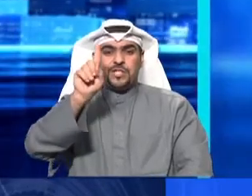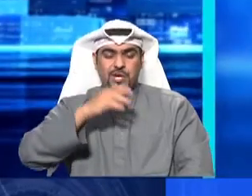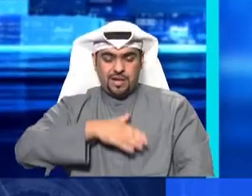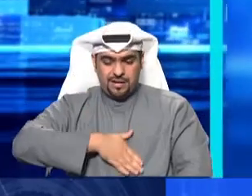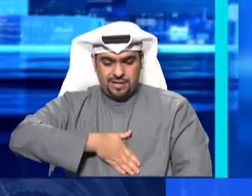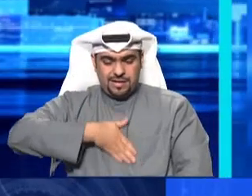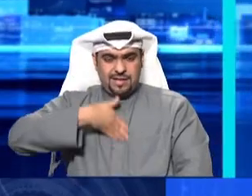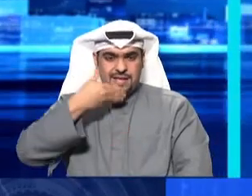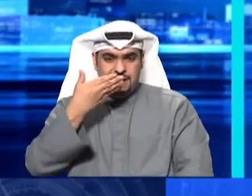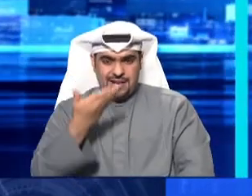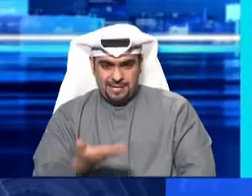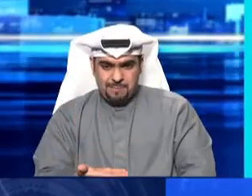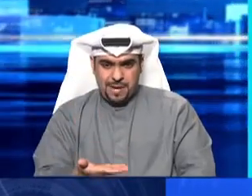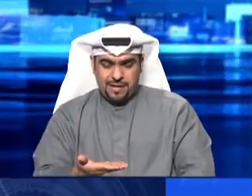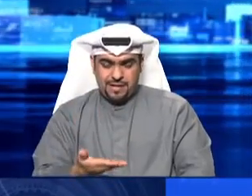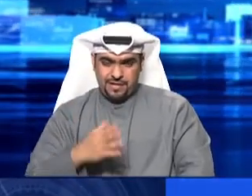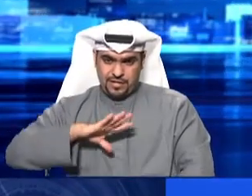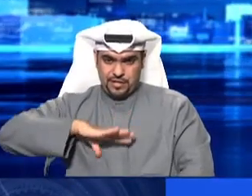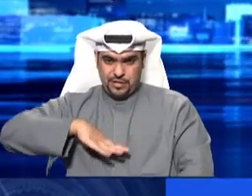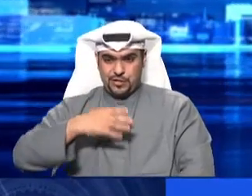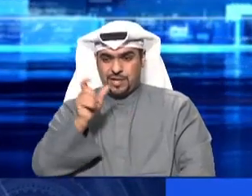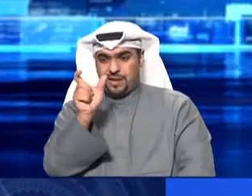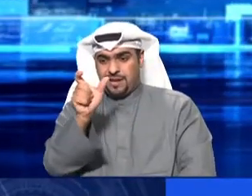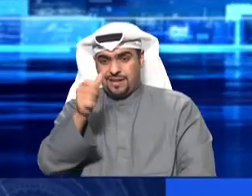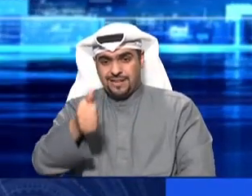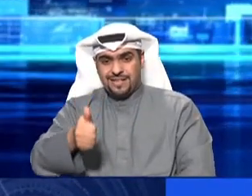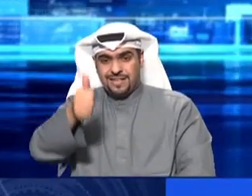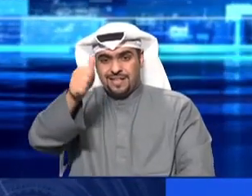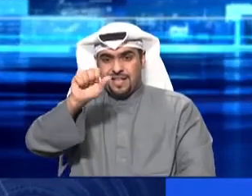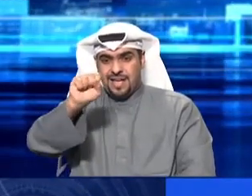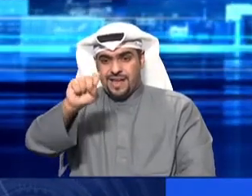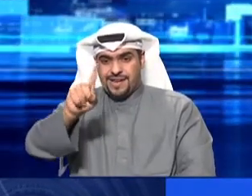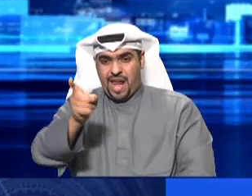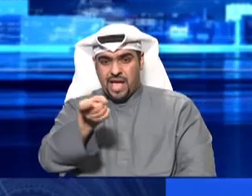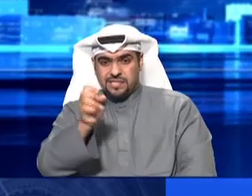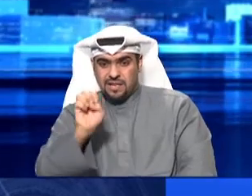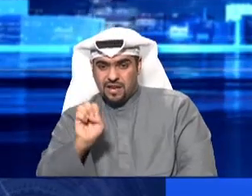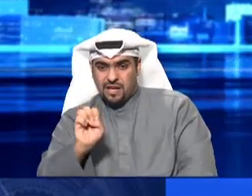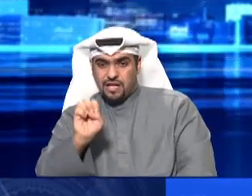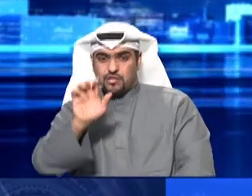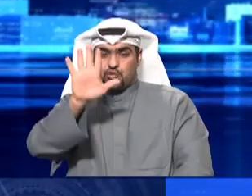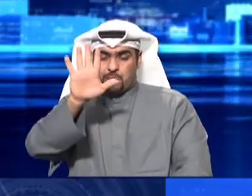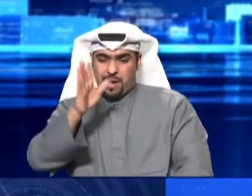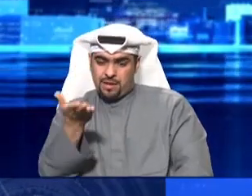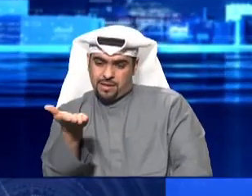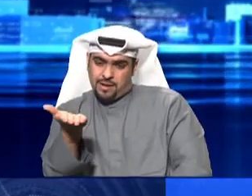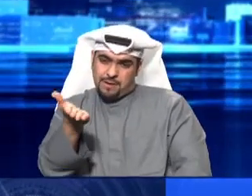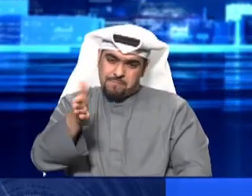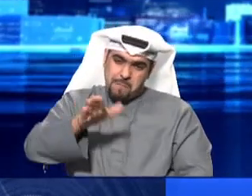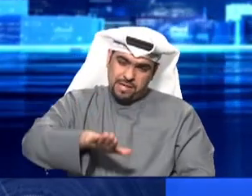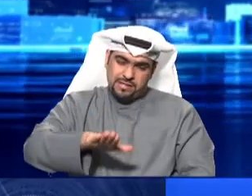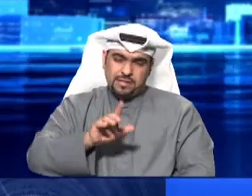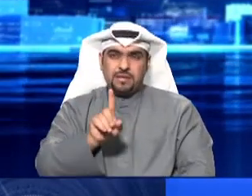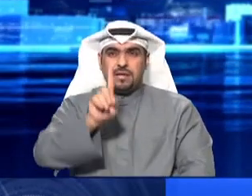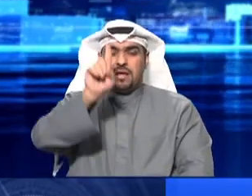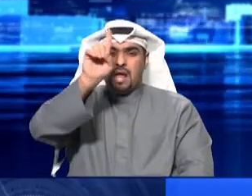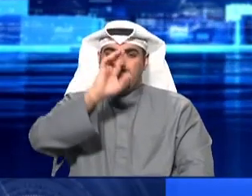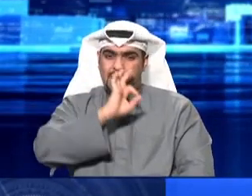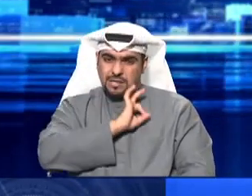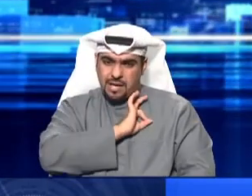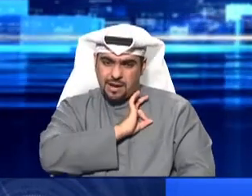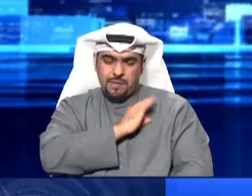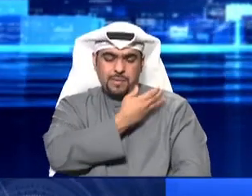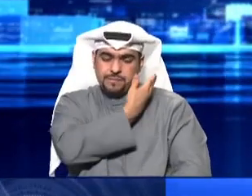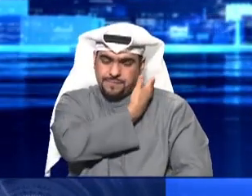السعودية الشقيقة من خالص التعازي وصادق المواساة بهذا المصاب الأليم، سائلا سموه رعاه الله المولى